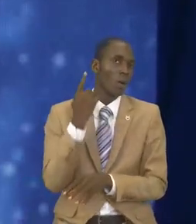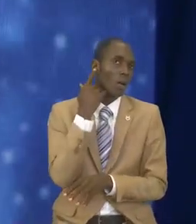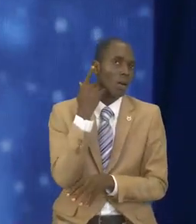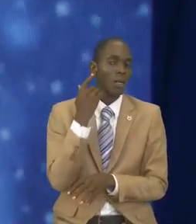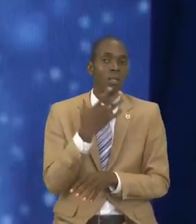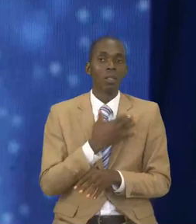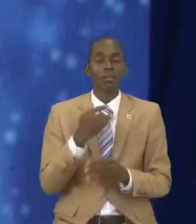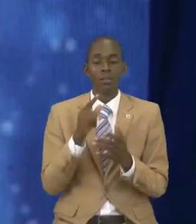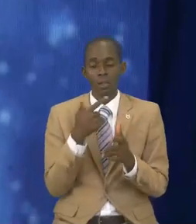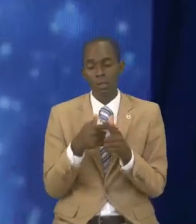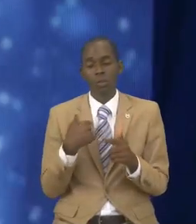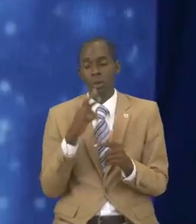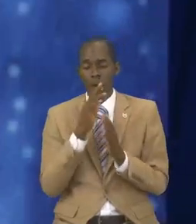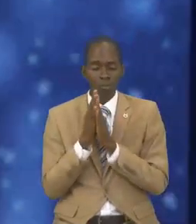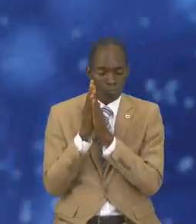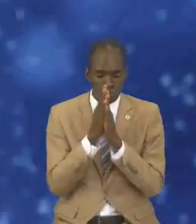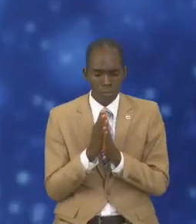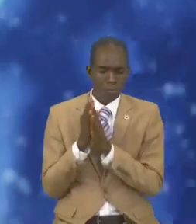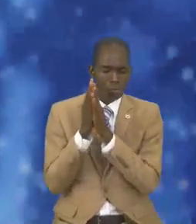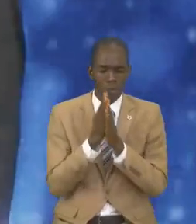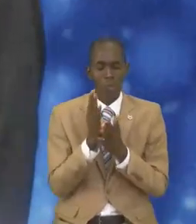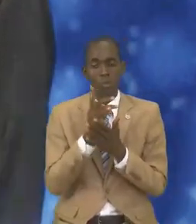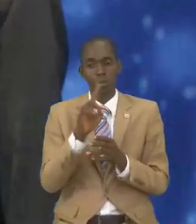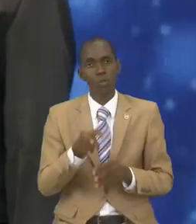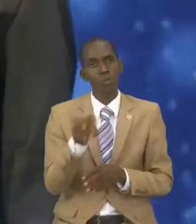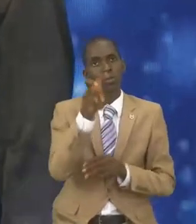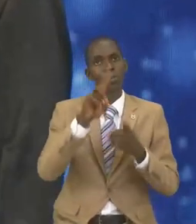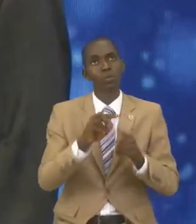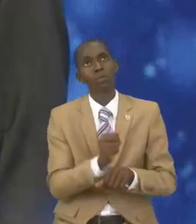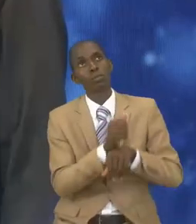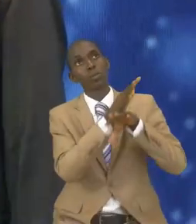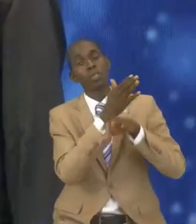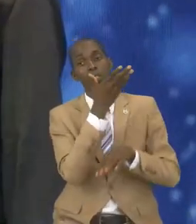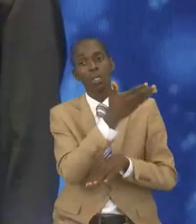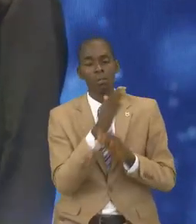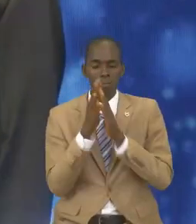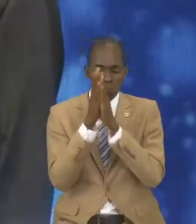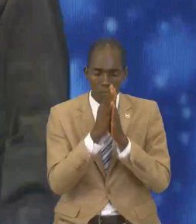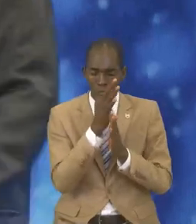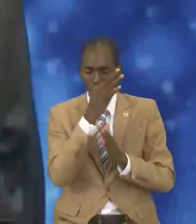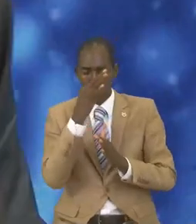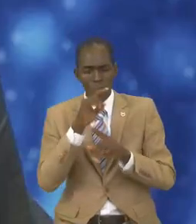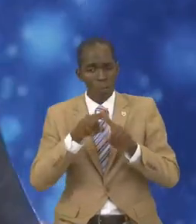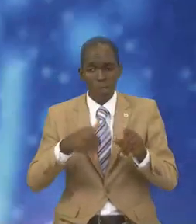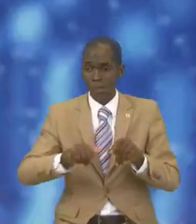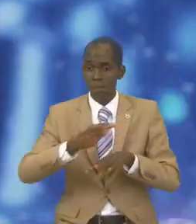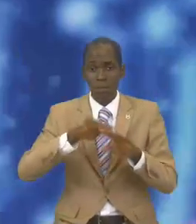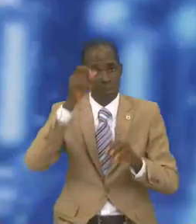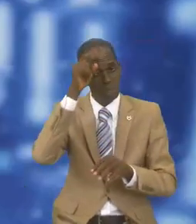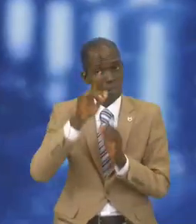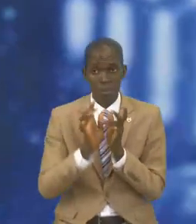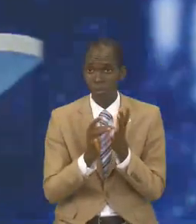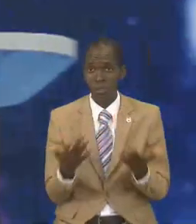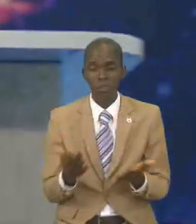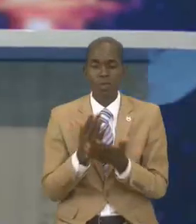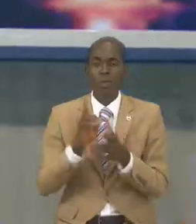et alors dire que nous prions, nous prions, nous prions. Quelqu'un va sur la montagne, il jeûne, il prie. Il ne comprend pas la Bible. Quelqu'un va